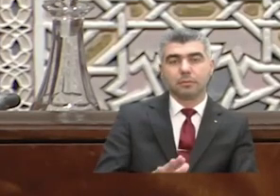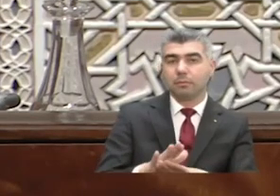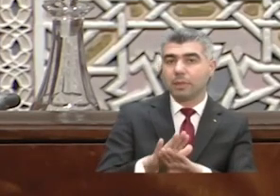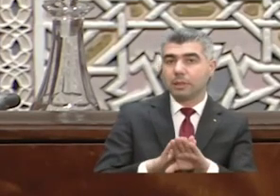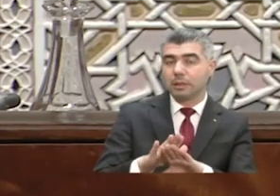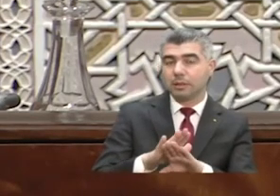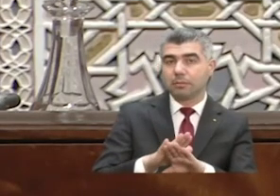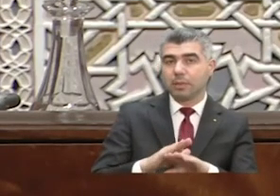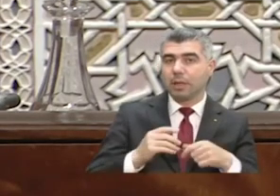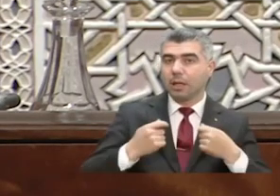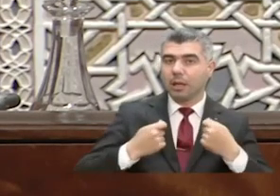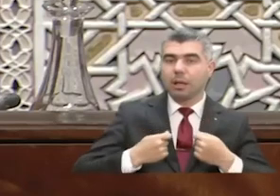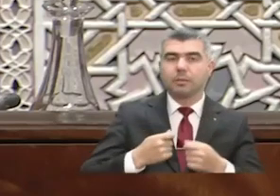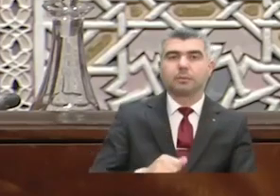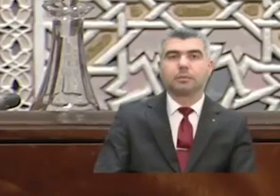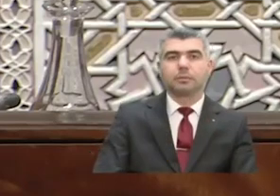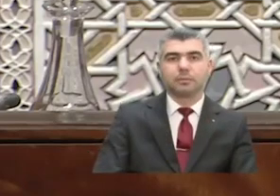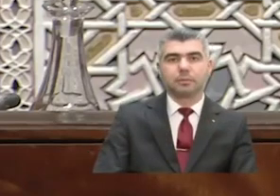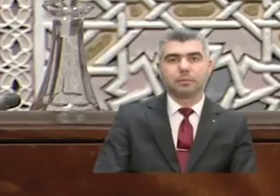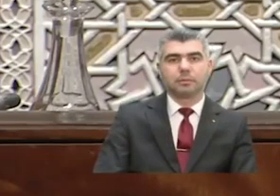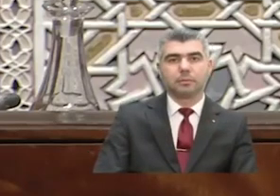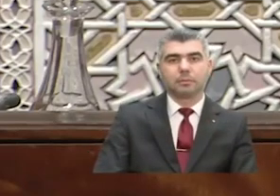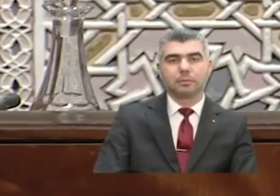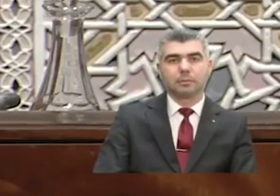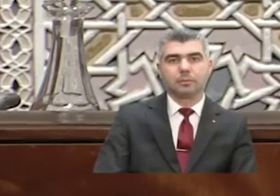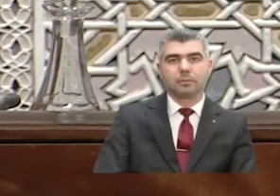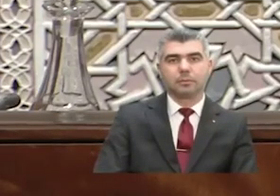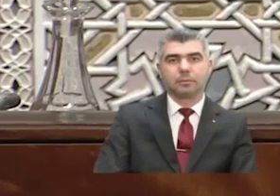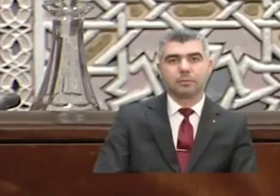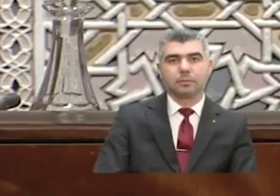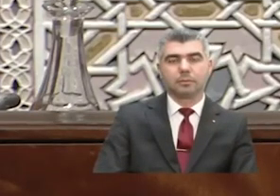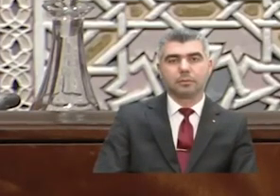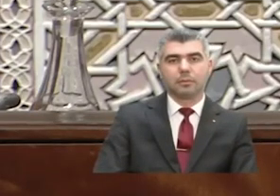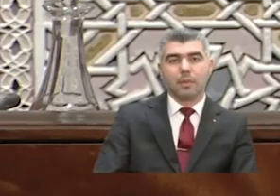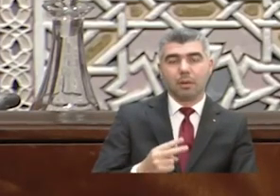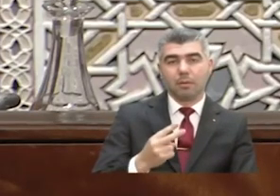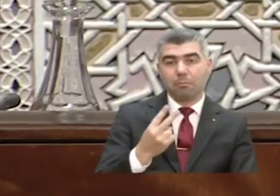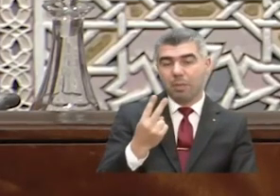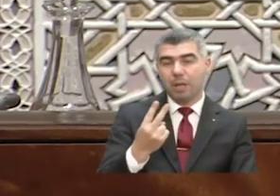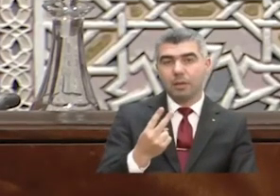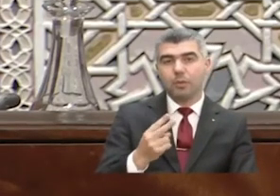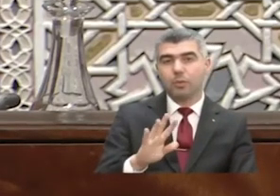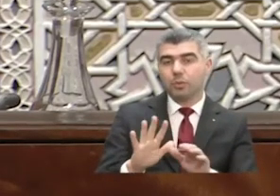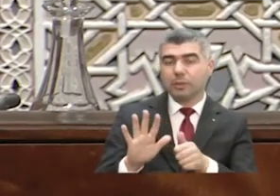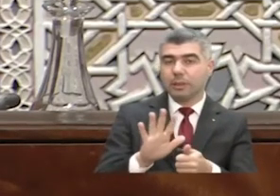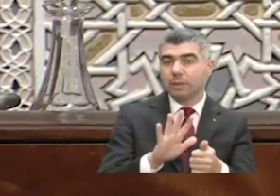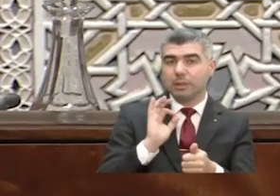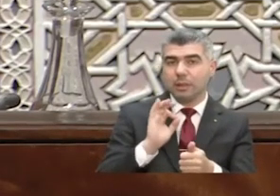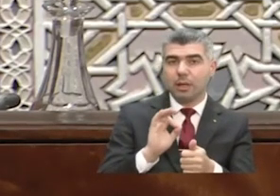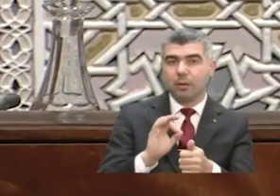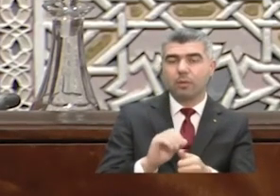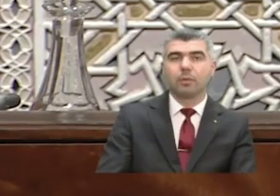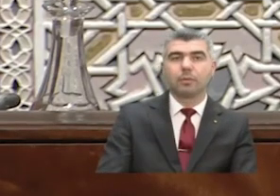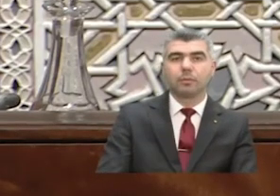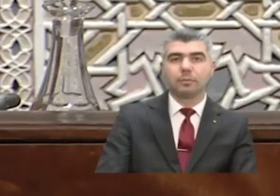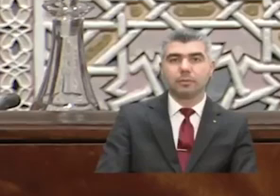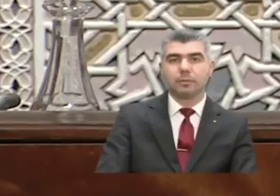سمح لي السيد رئيس، سمح لي مفهوم المادة 266 مفهوم السيد رئيس.